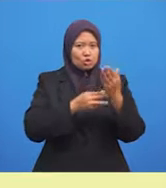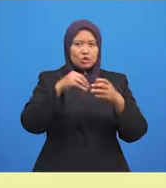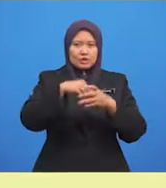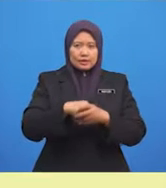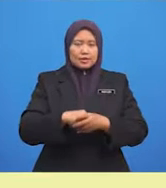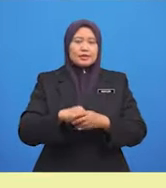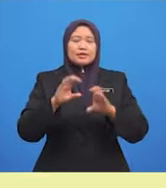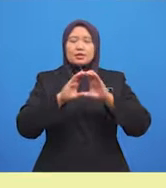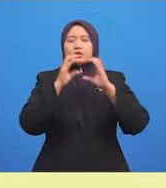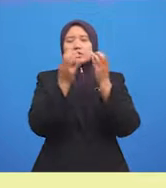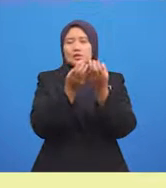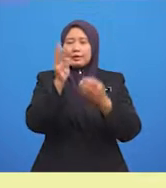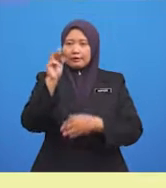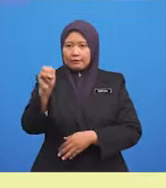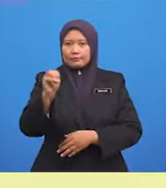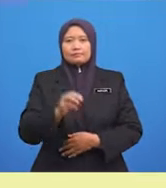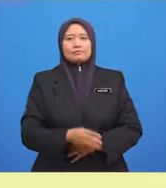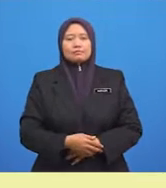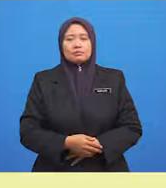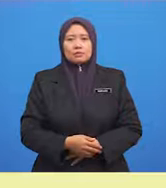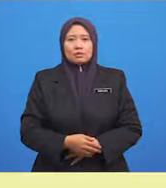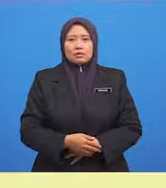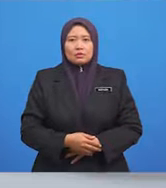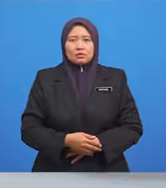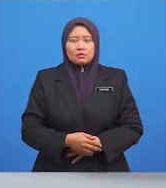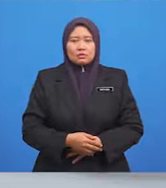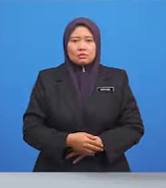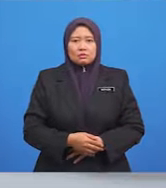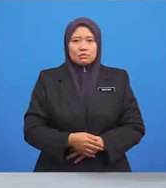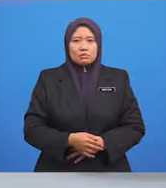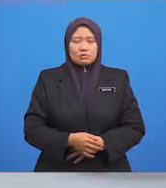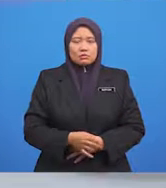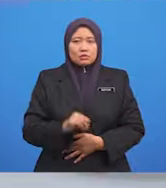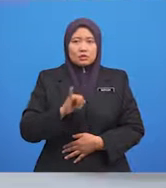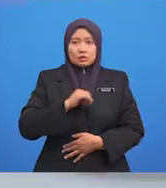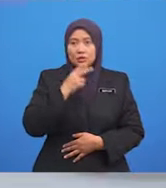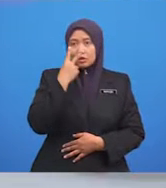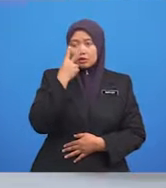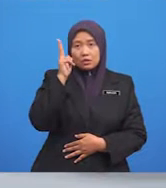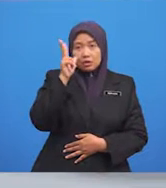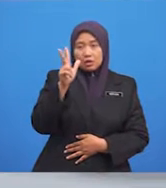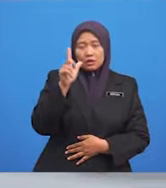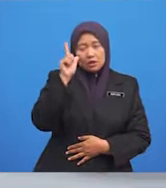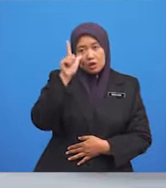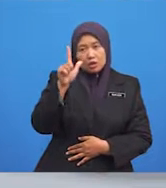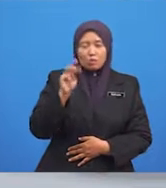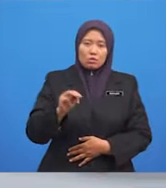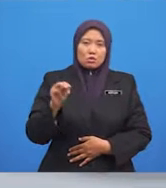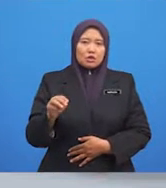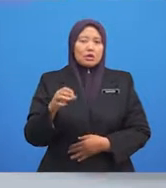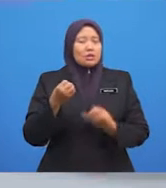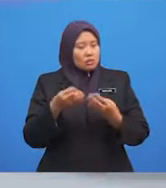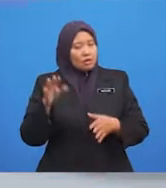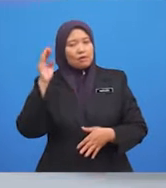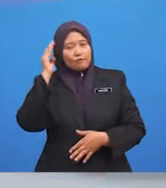Brunei bukanlah unsur bagi set M. Cikgu dapati murid-murid telah semakin